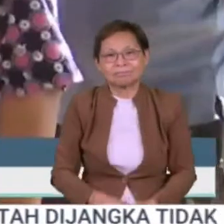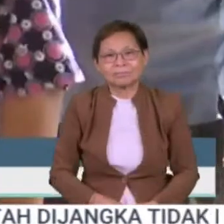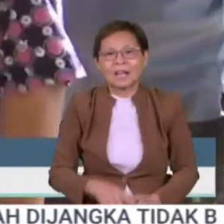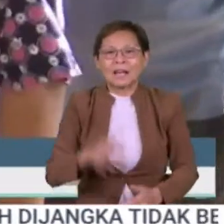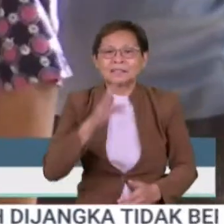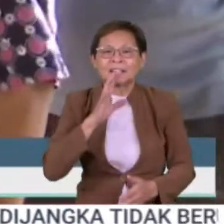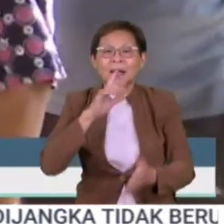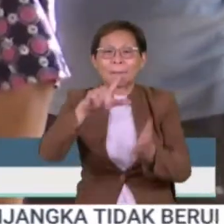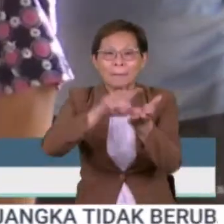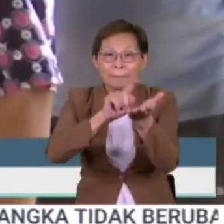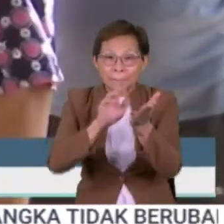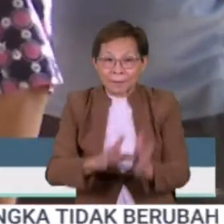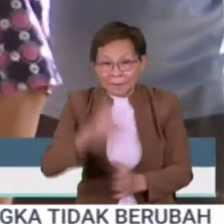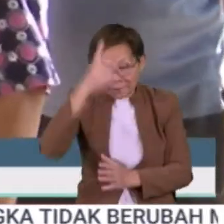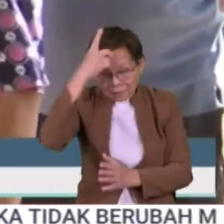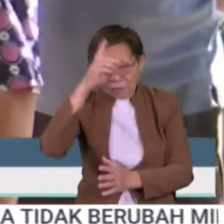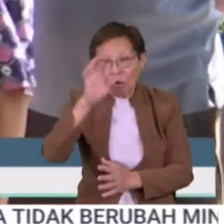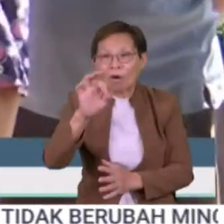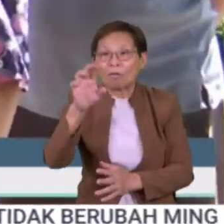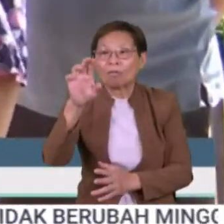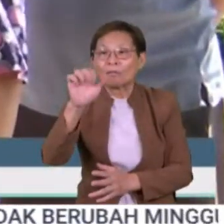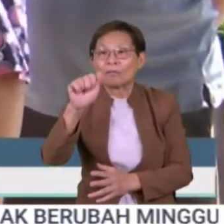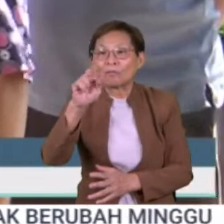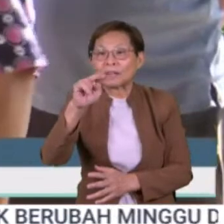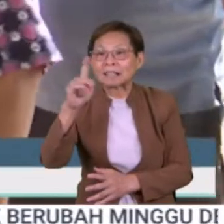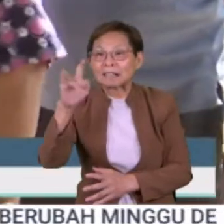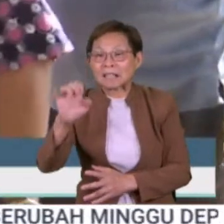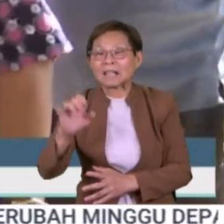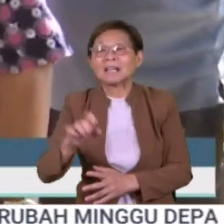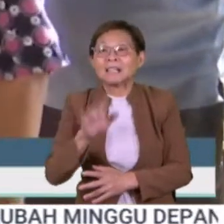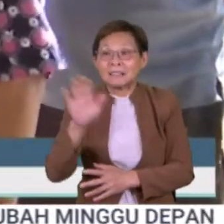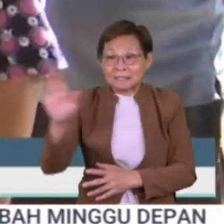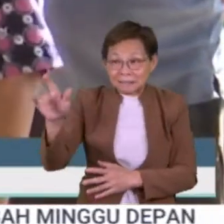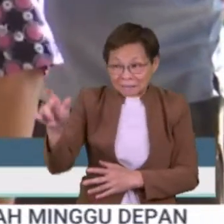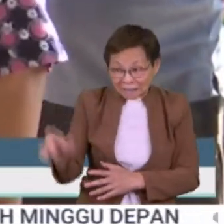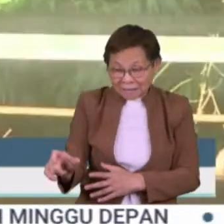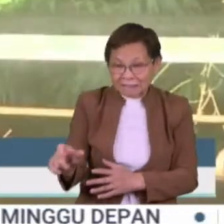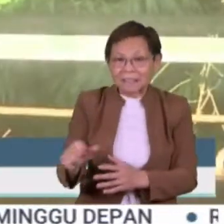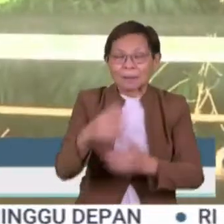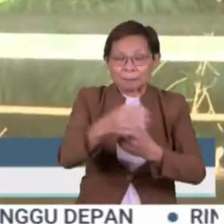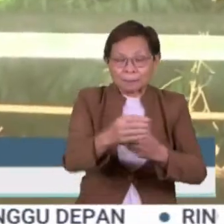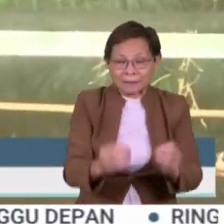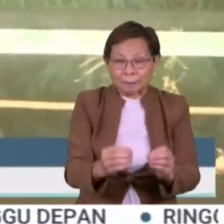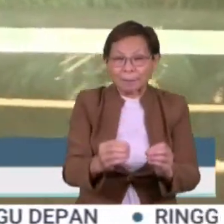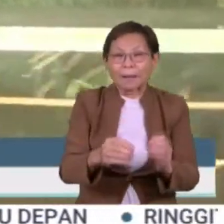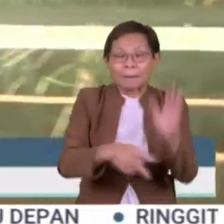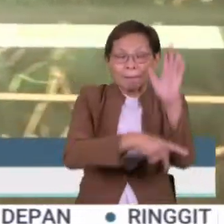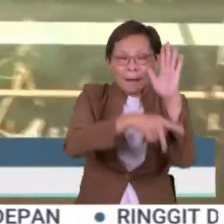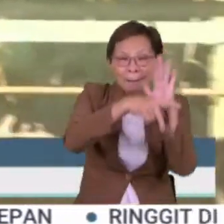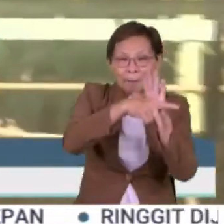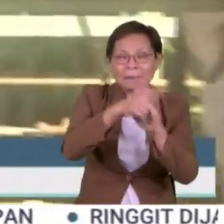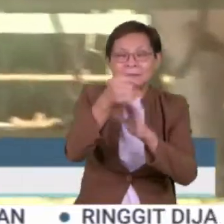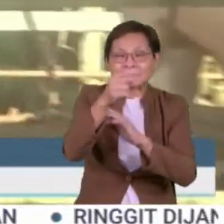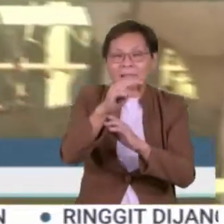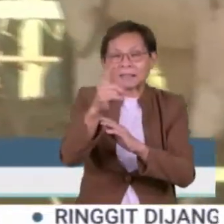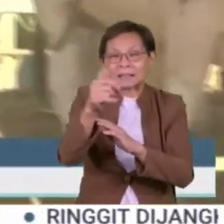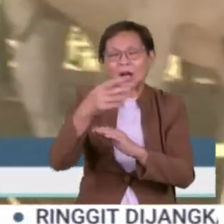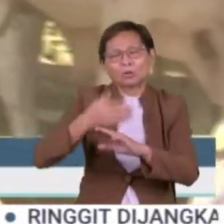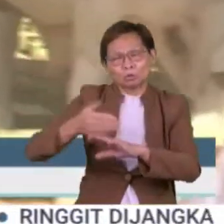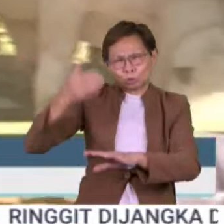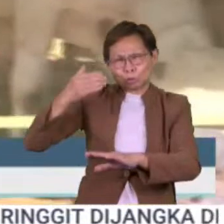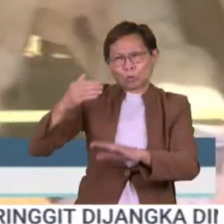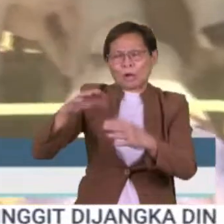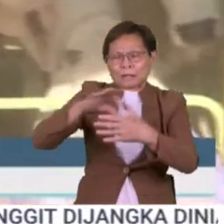bercakap kepada pemerintah Datuk Franky memaklumkan pihaknya bersama-sama pejabat palimansadakan sebelum ini turut mengagihkan pek daging